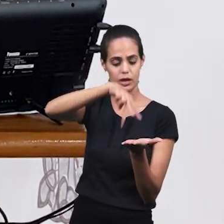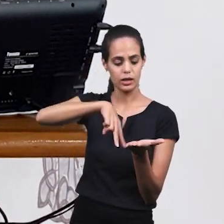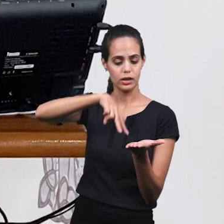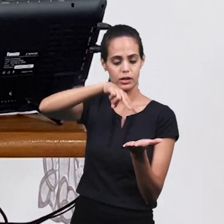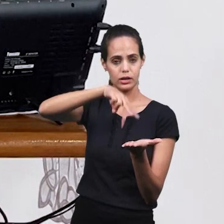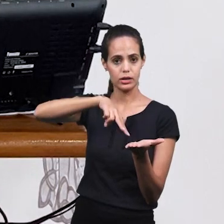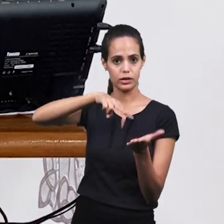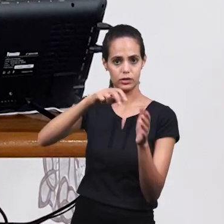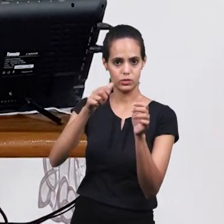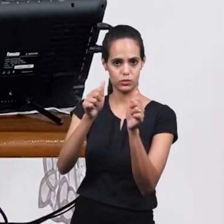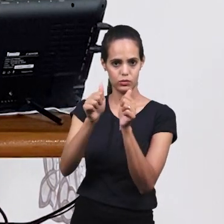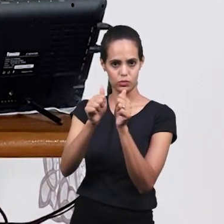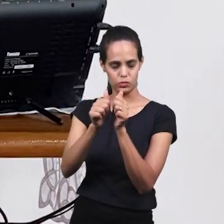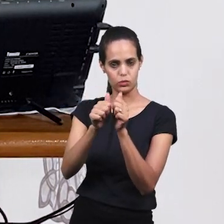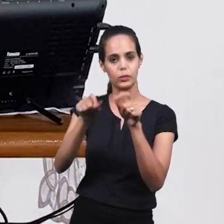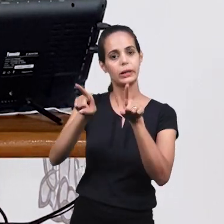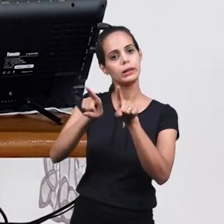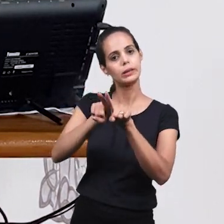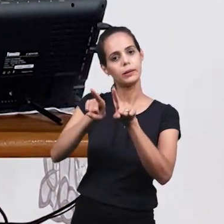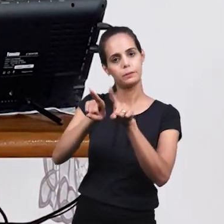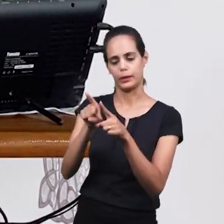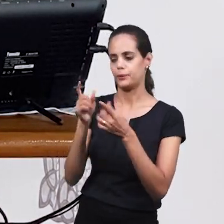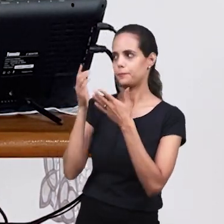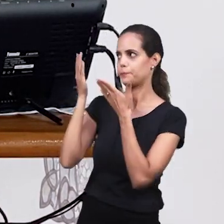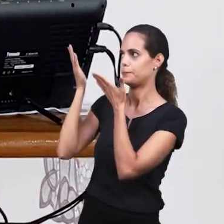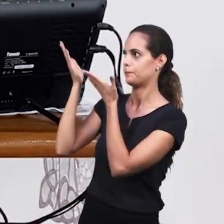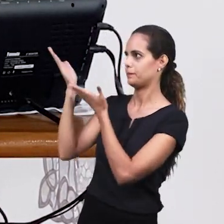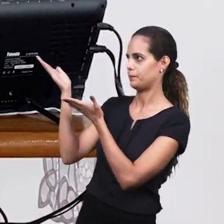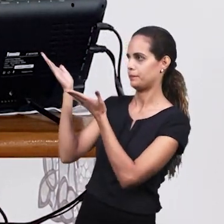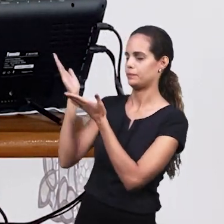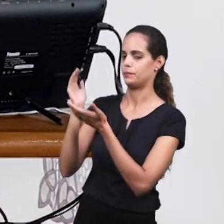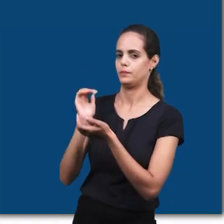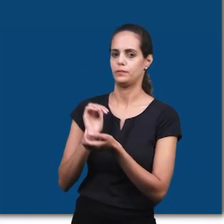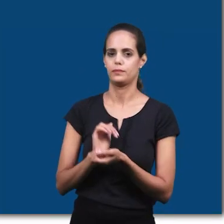sera projeté à l'écran.